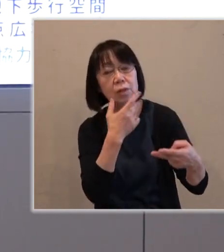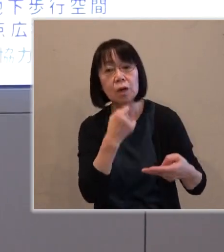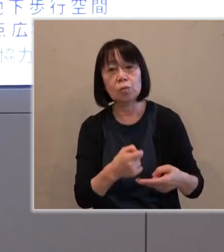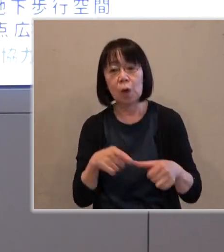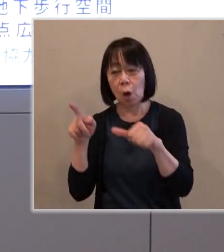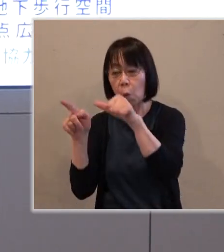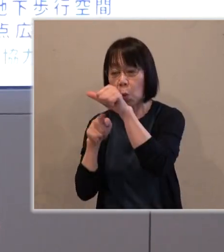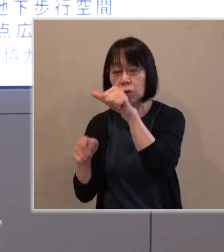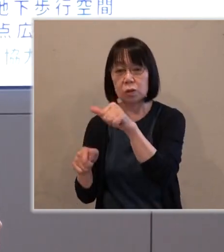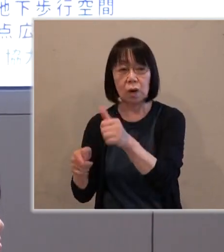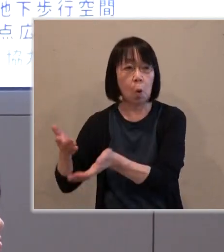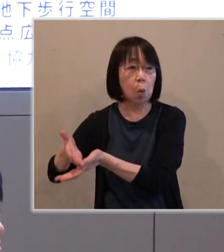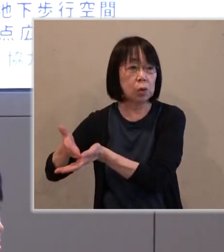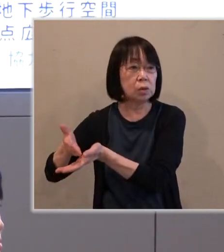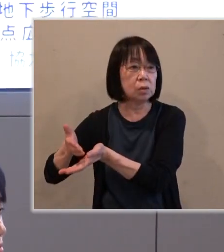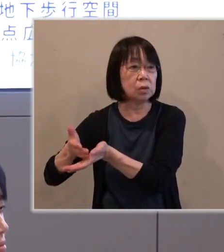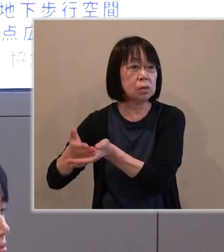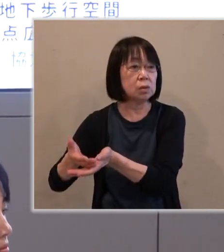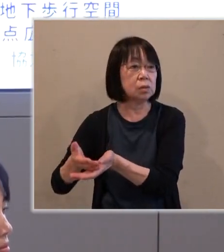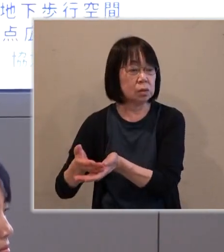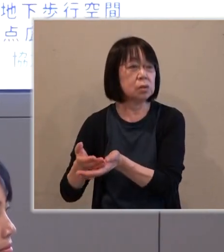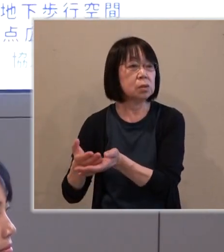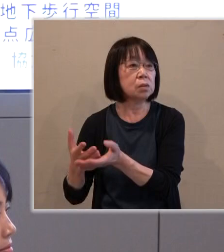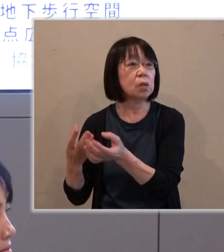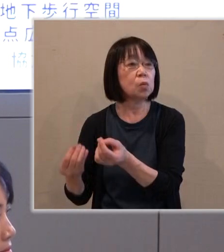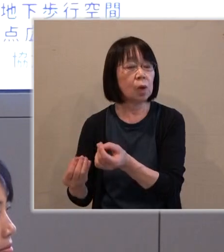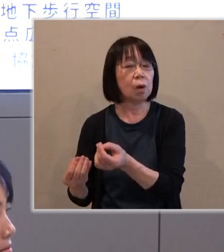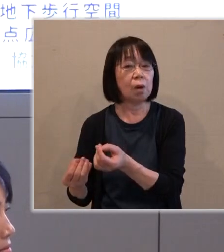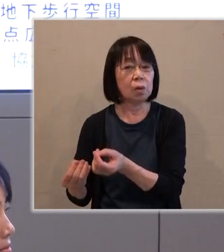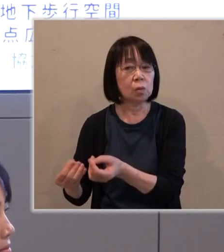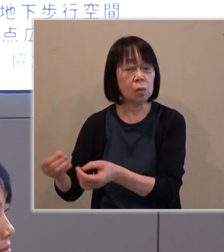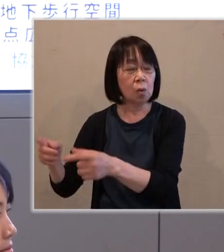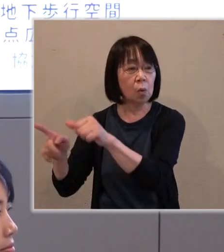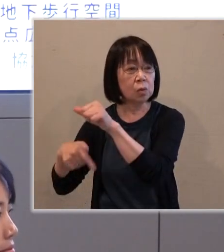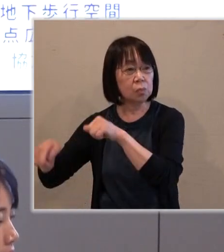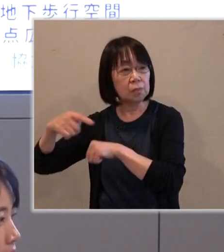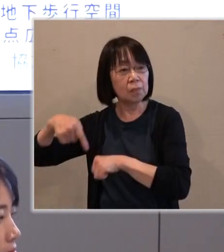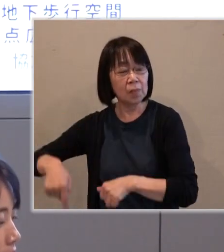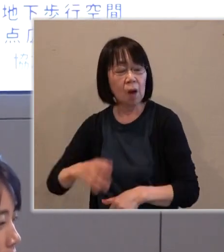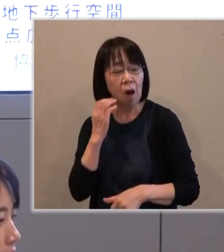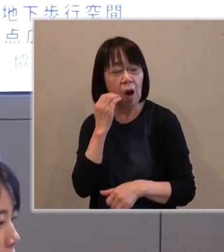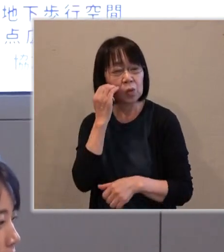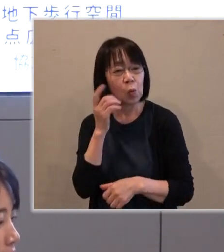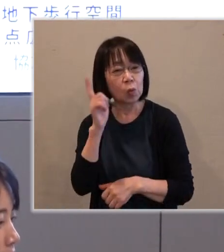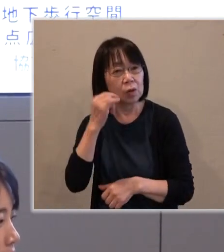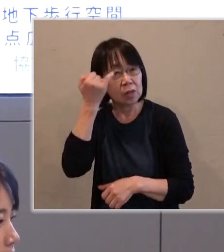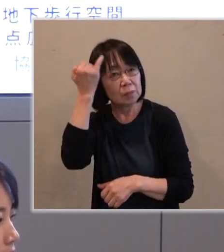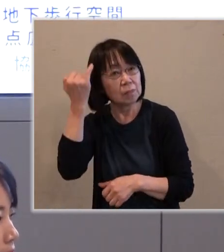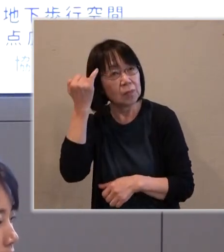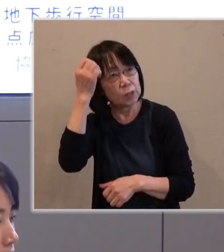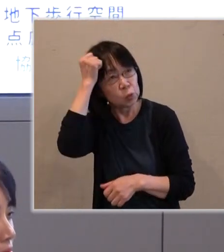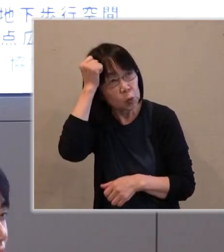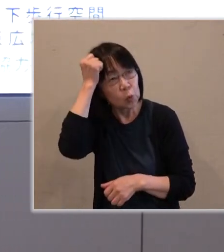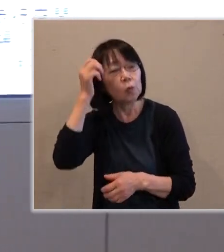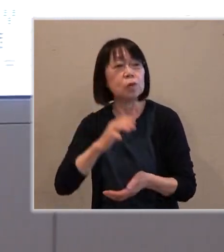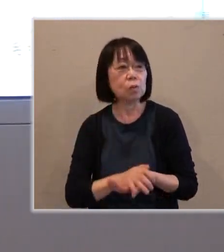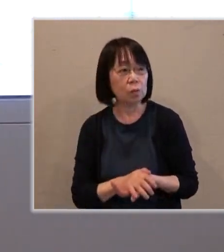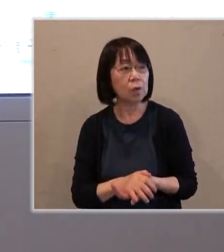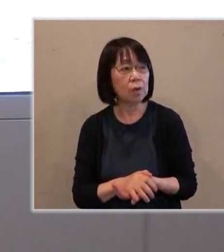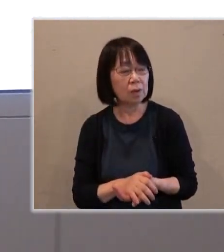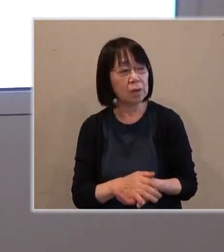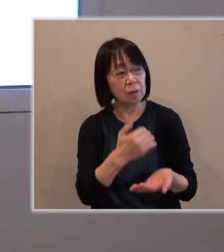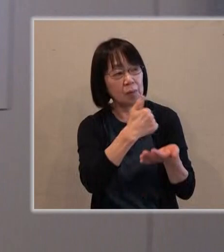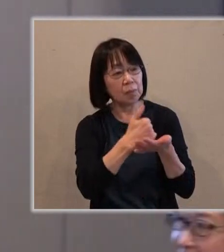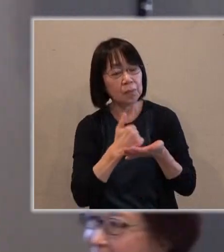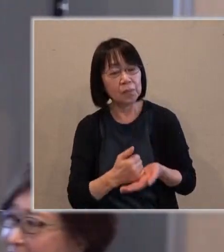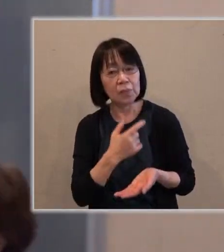ので、ちょっとこうご感想というか、どんな、ところが、特に誰の話が印象に残っているとか、そういったところをぜひいただきたいと思うんですけれども、まずは